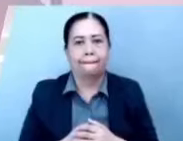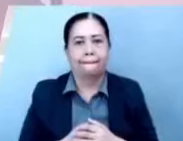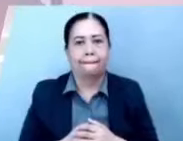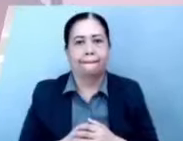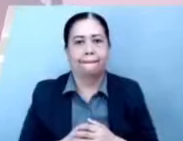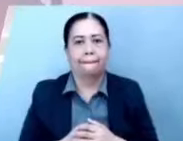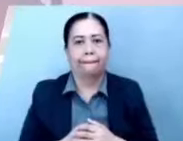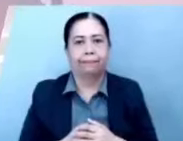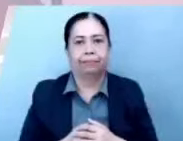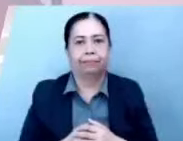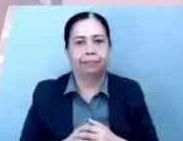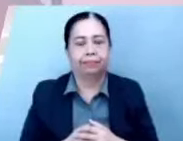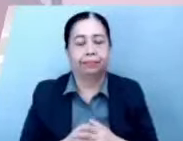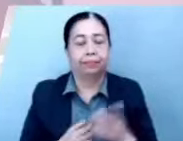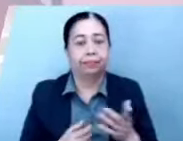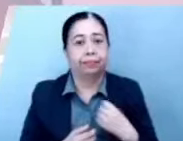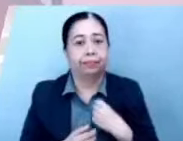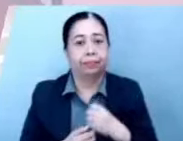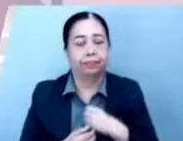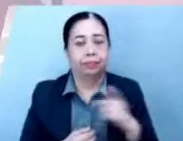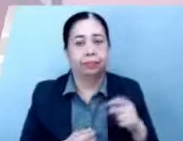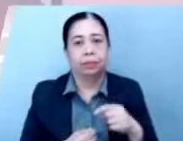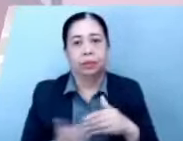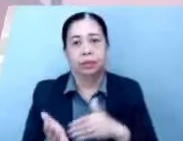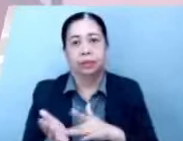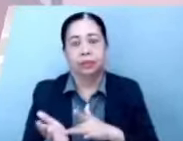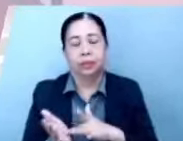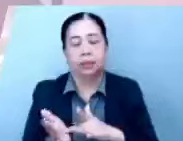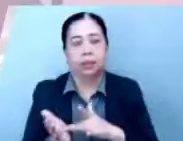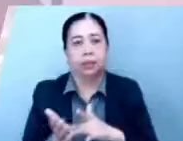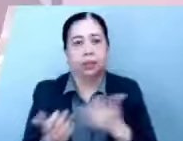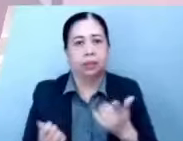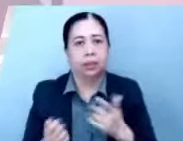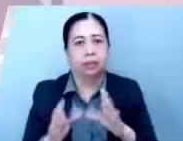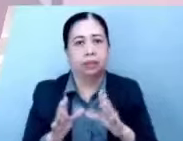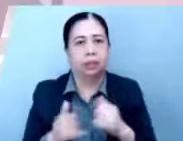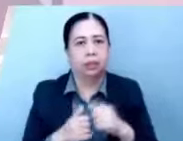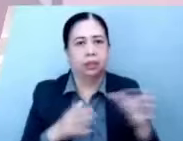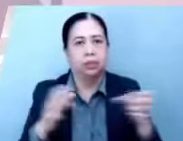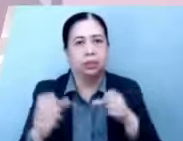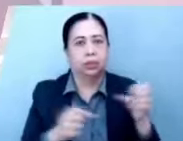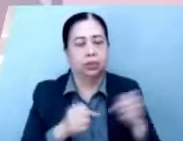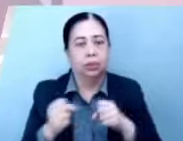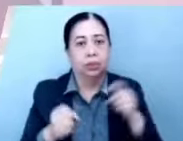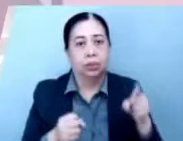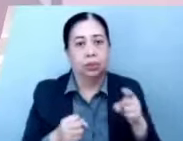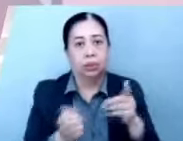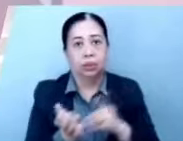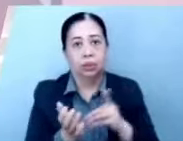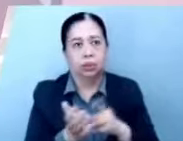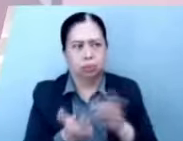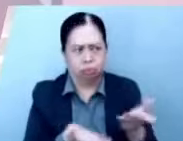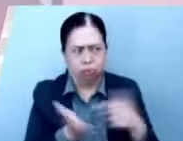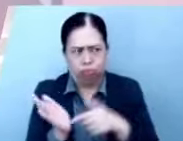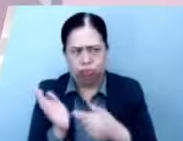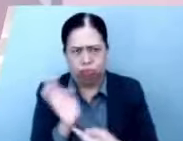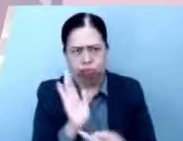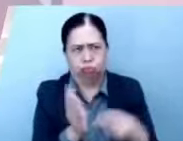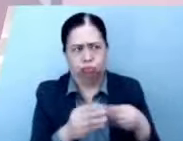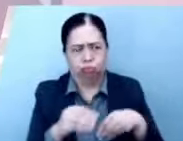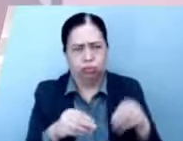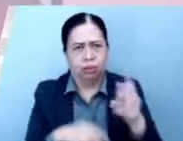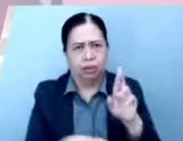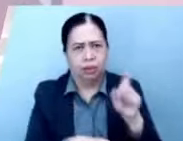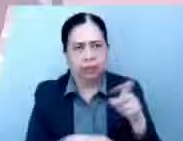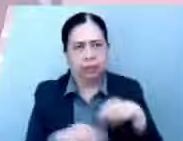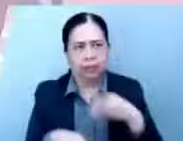Kinutsyon ng Senado, isang pharmaceutical company na nagre-recruit umano ng mga doktor para ireseta ang kanilang mga gamot kapalit ng komisyon at